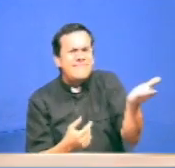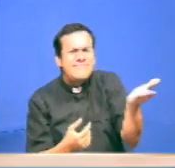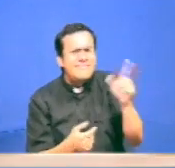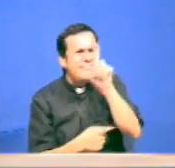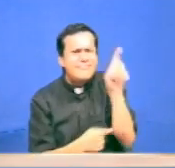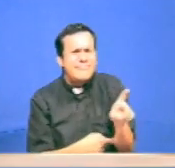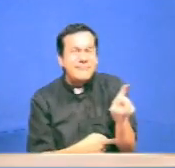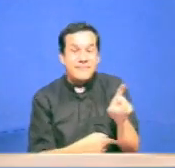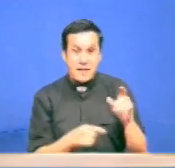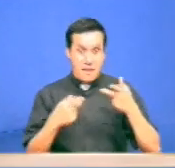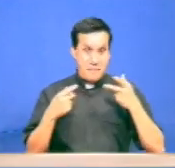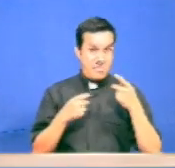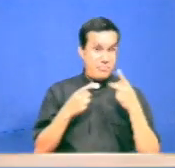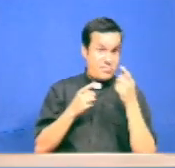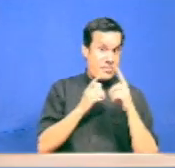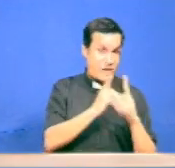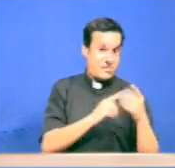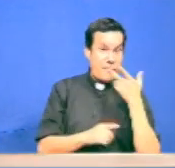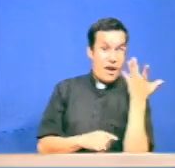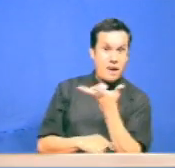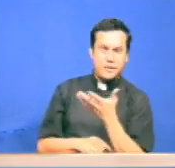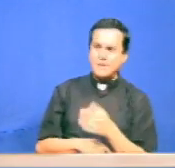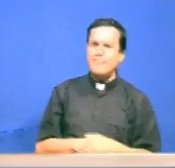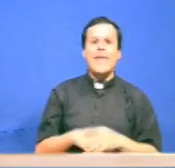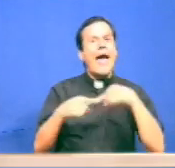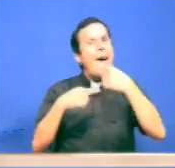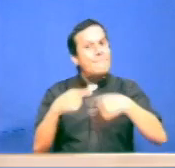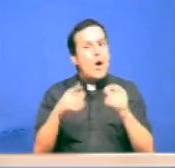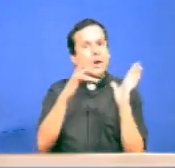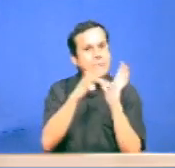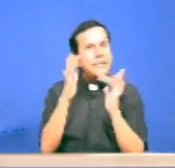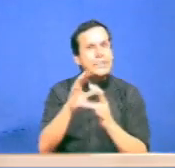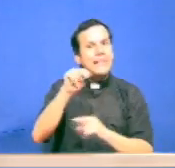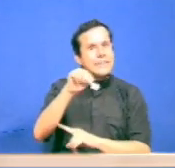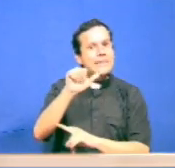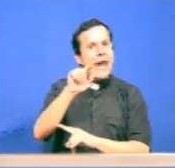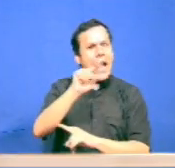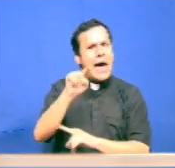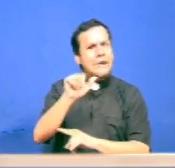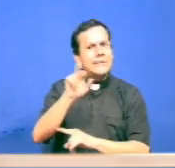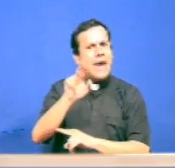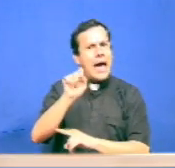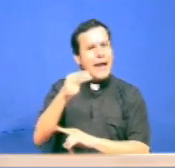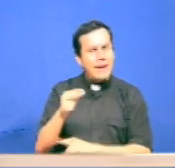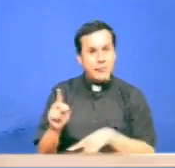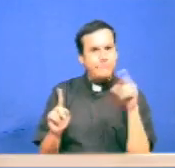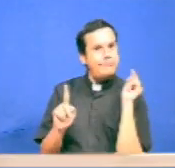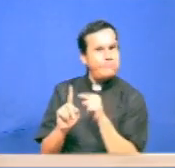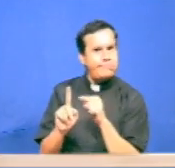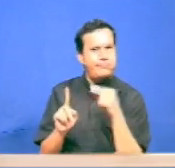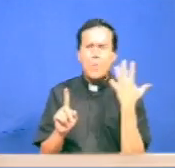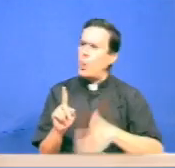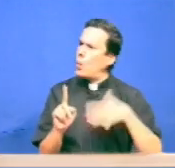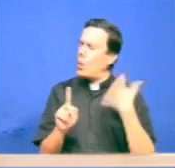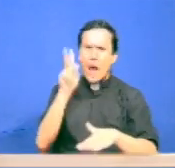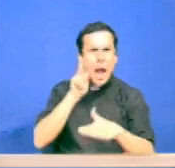Wakamwambia, "Mambo ya Yesu wa Nazareti. Alikuwa nabii mwenye enzi katika matendo na